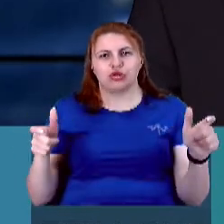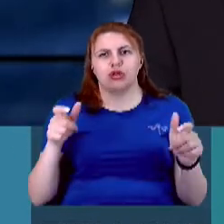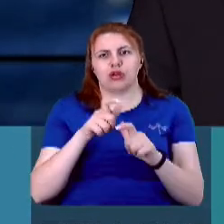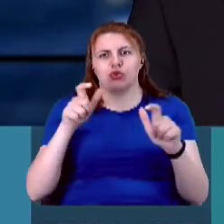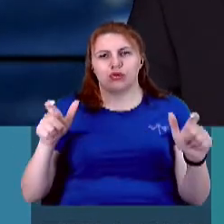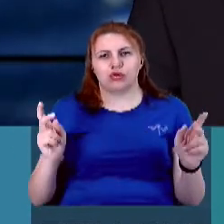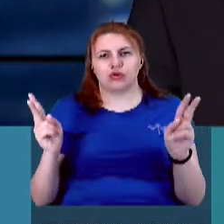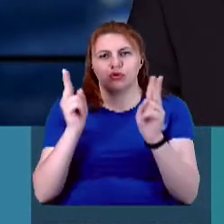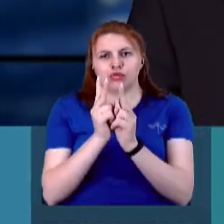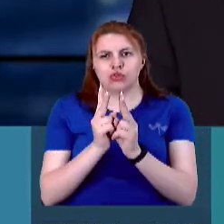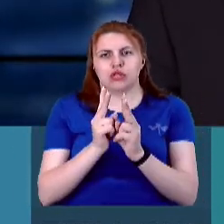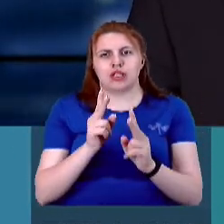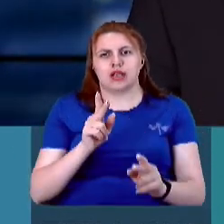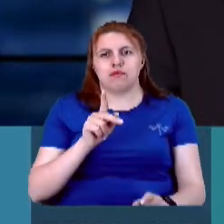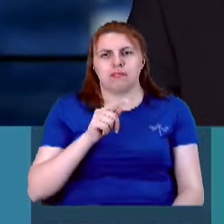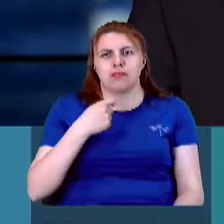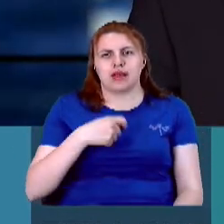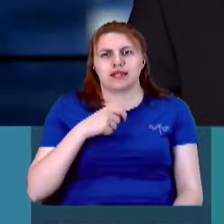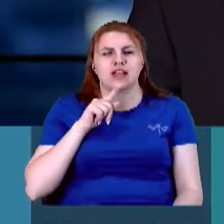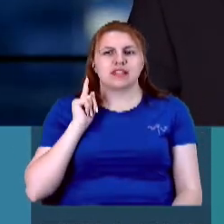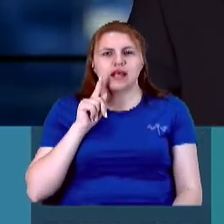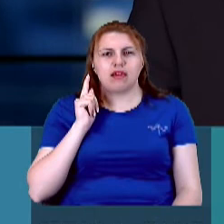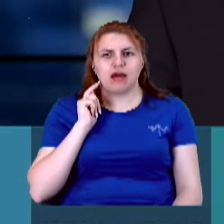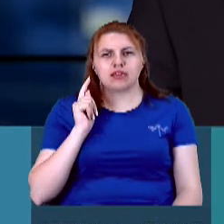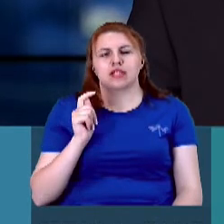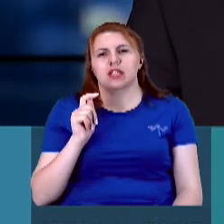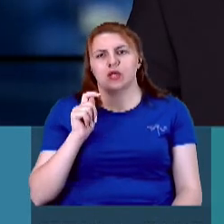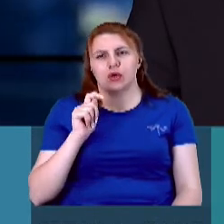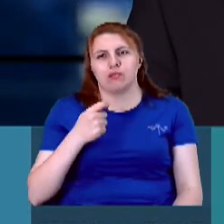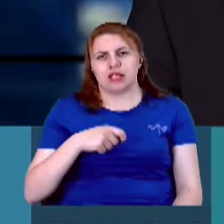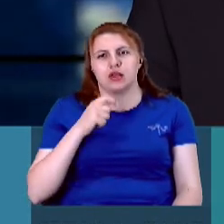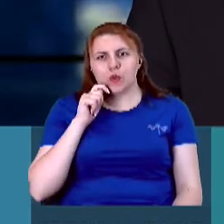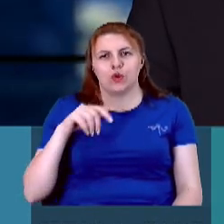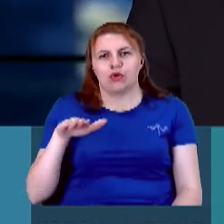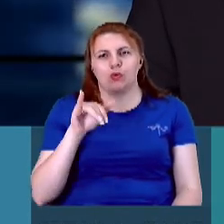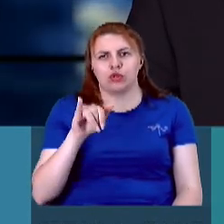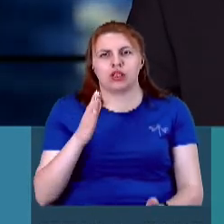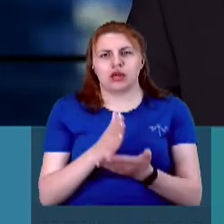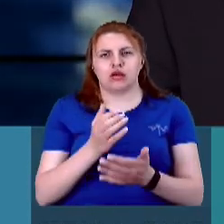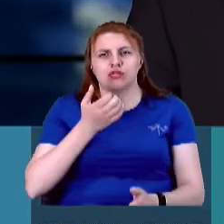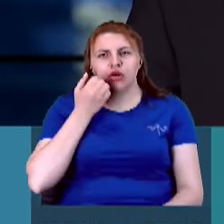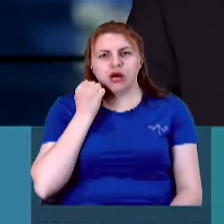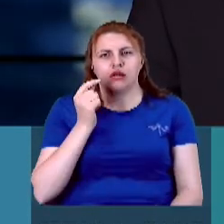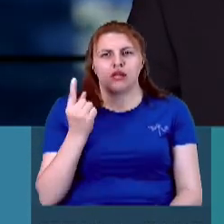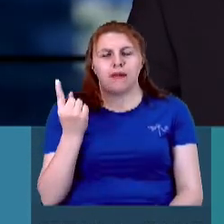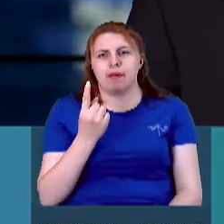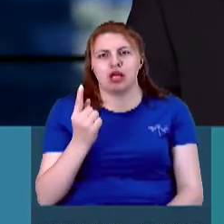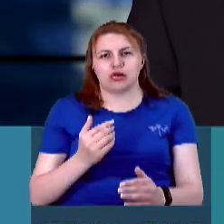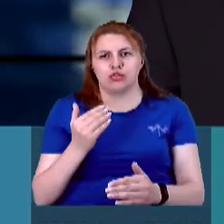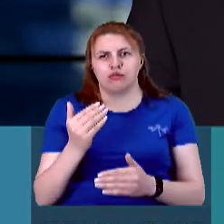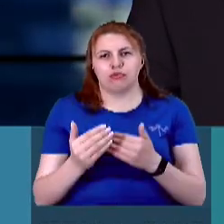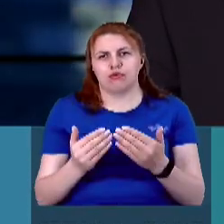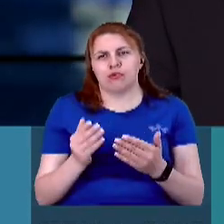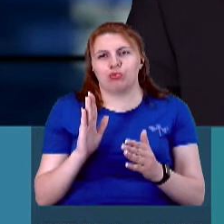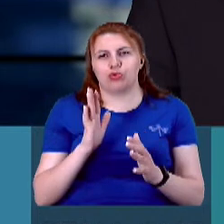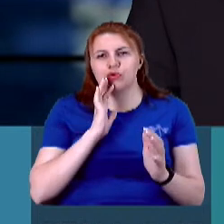зустрічає сам Зеленський, президент України, то тоді у них є шанси, що принаймні на перших початках про них будуть